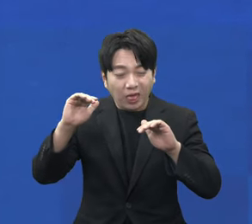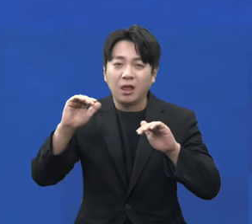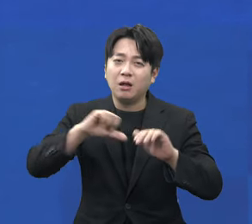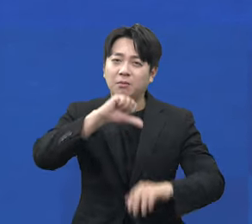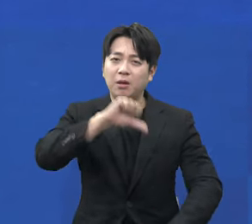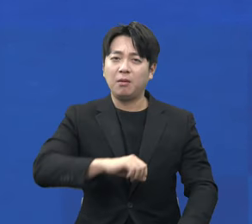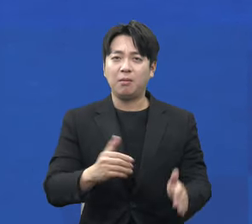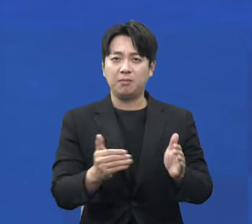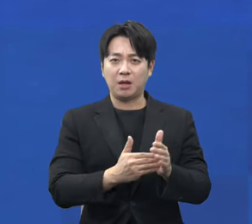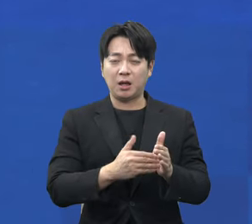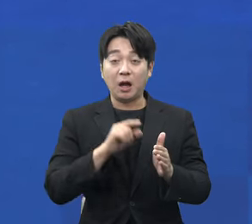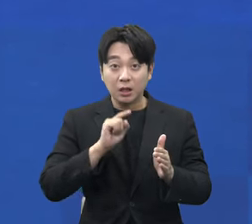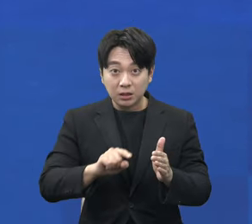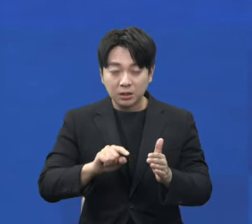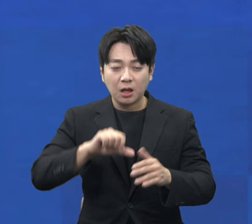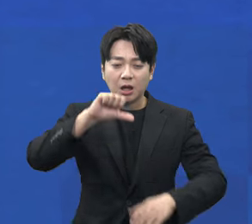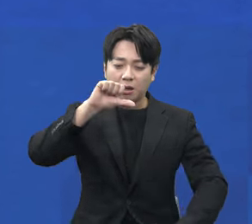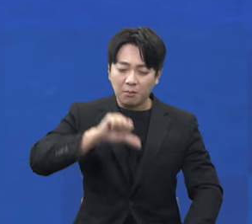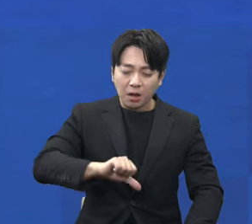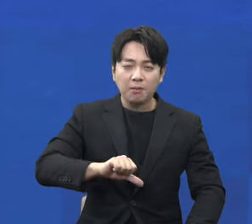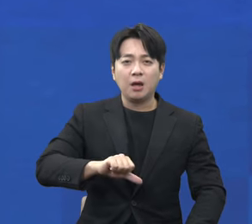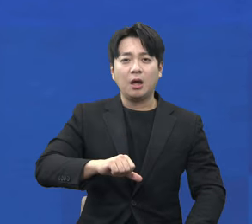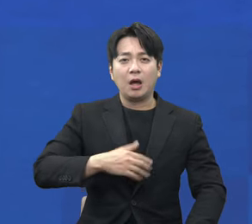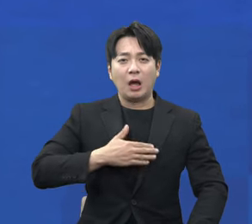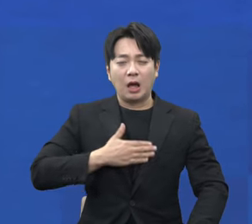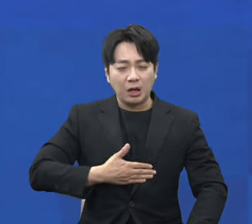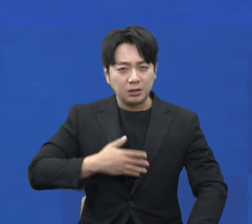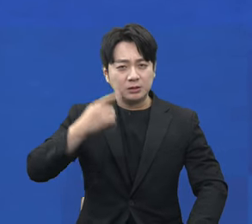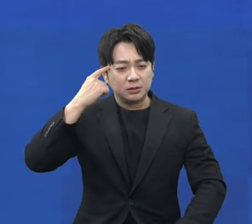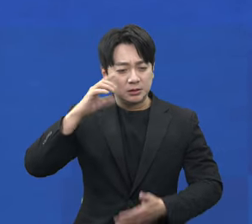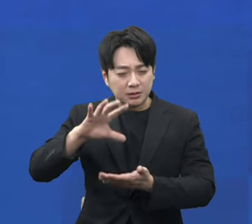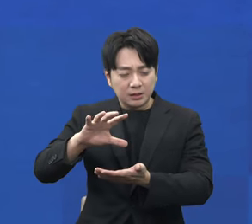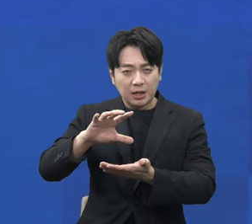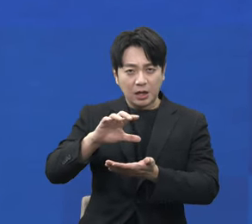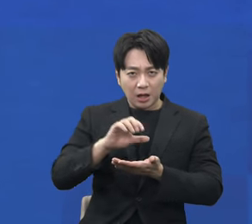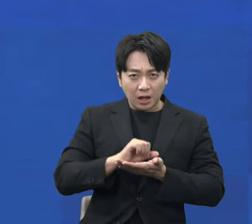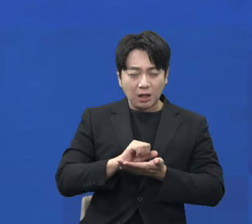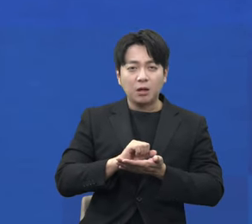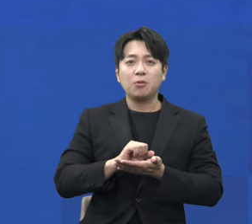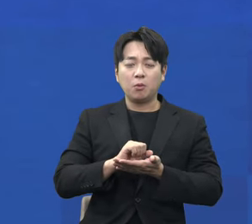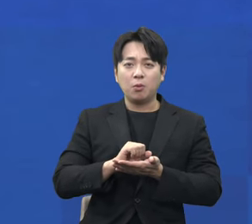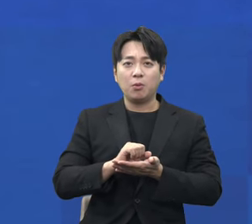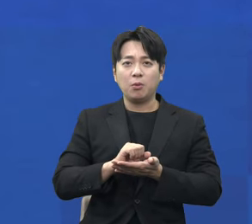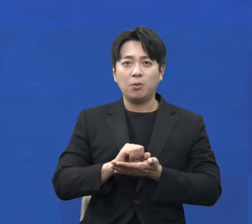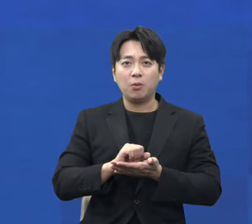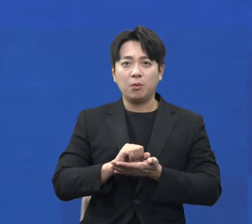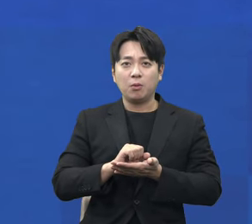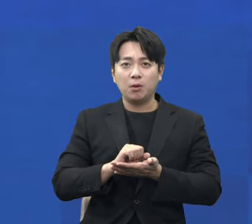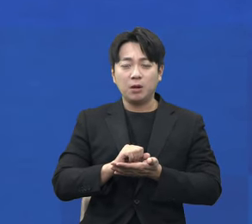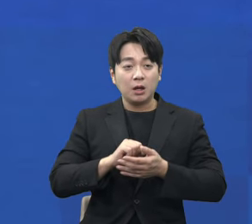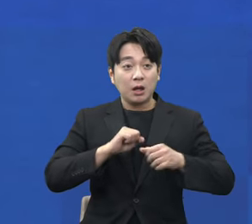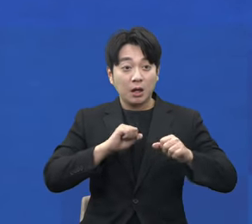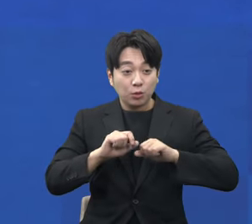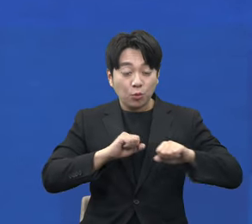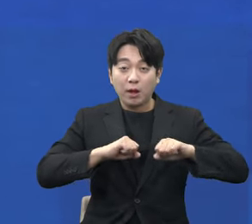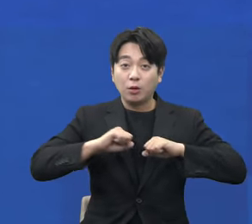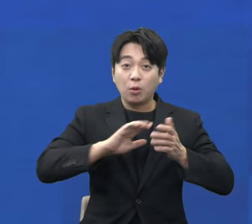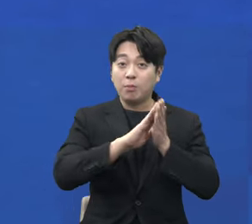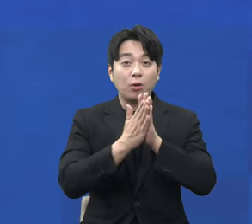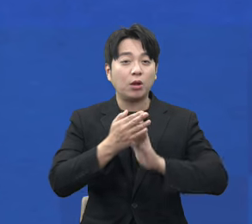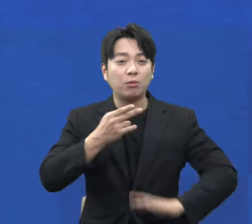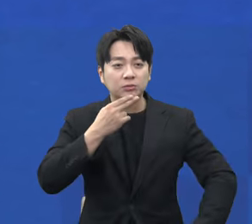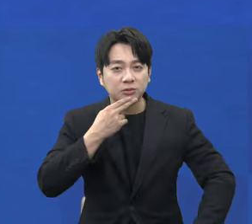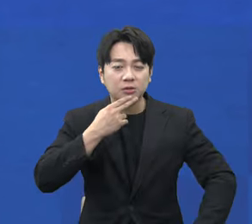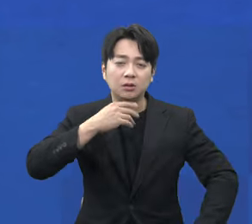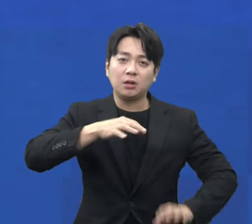그 패배를 받아 앉고도 그 뼈 아픈 성적표를 받아 앉고도 계속해서 오만을 외쳤습니다